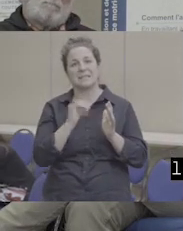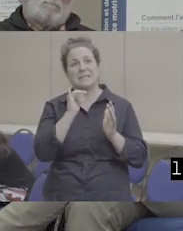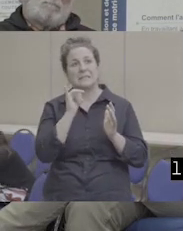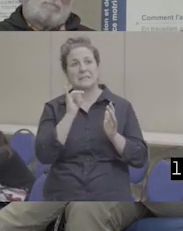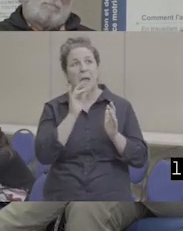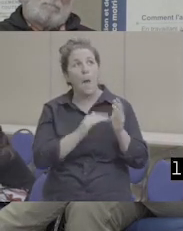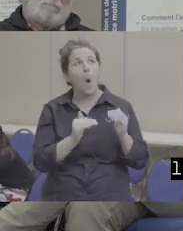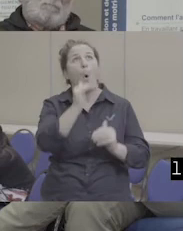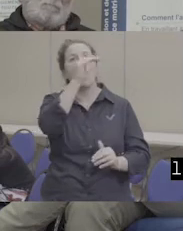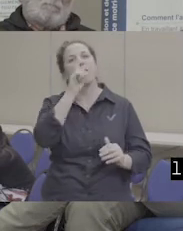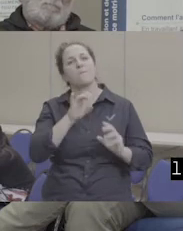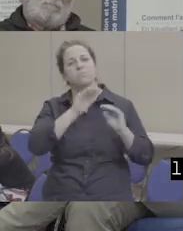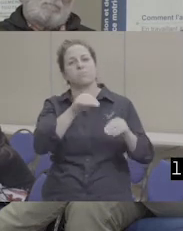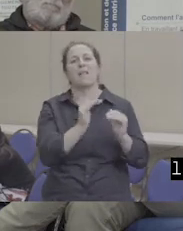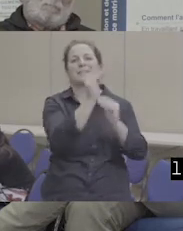d'ascenseurs.